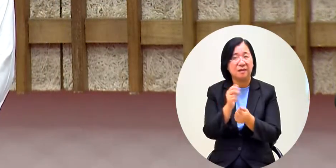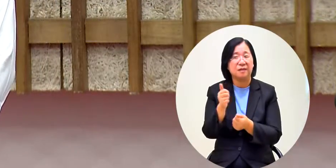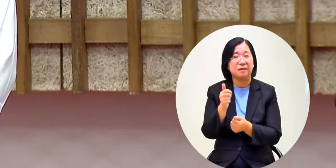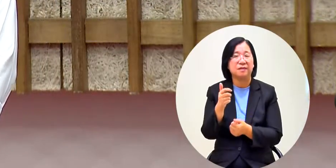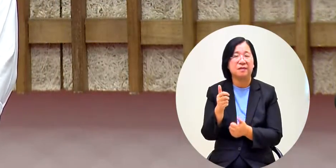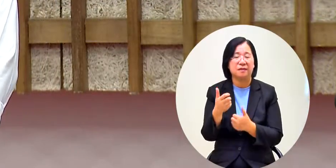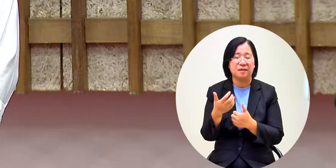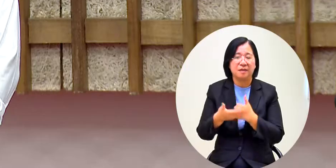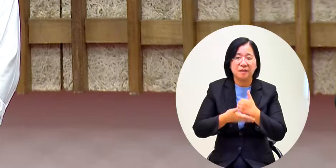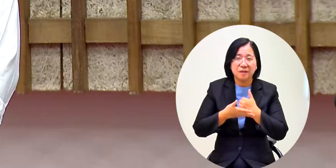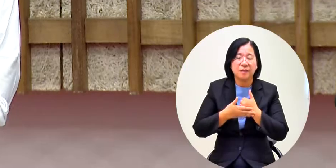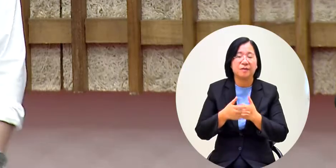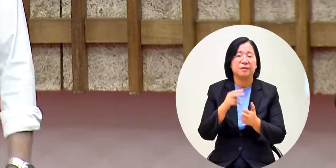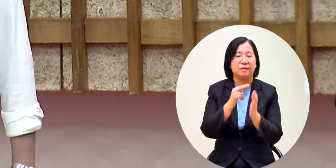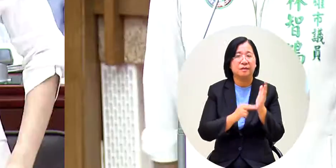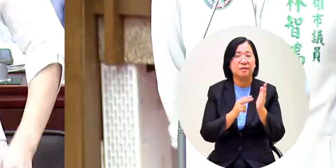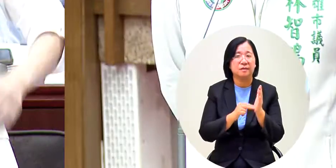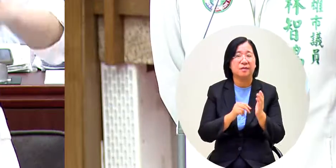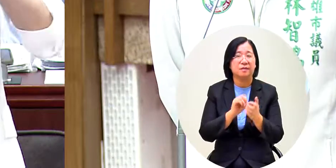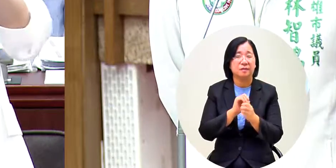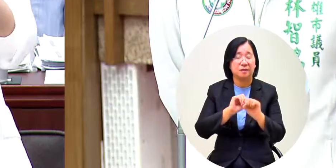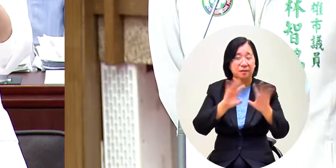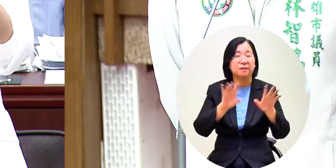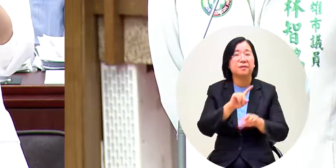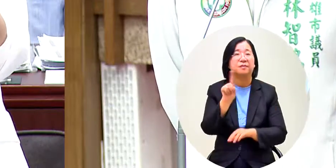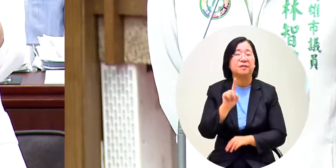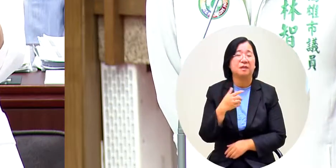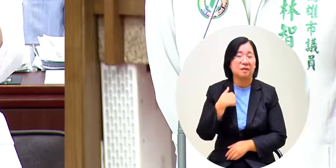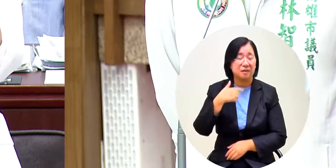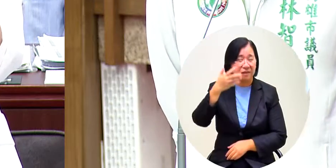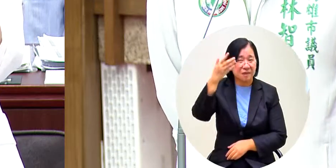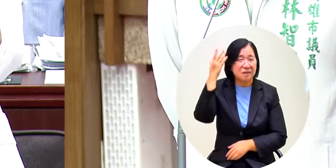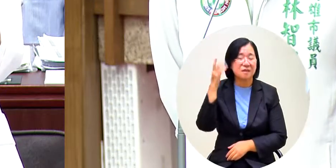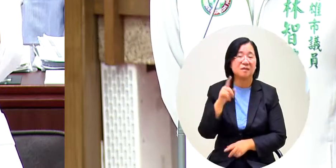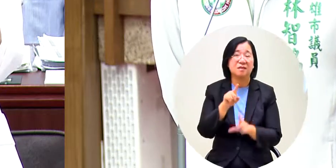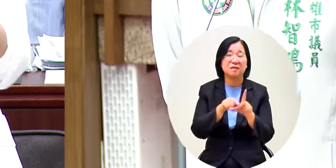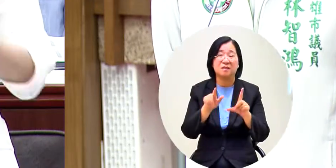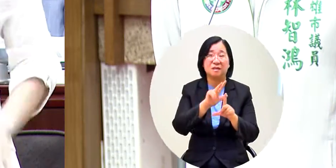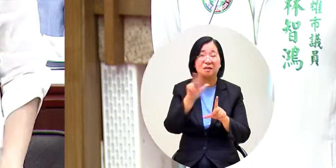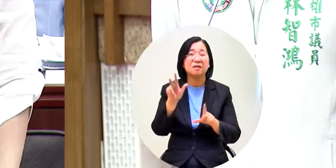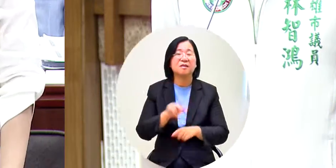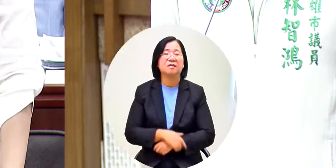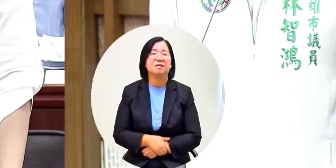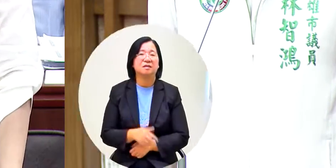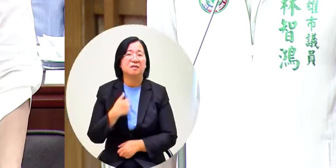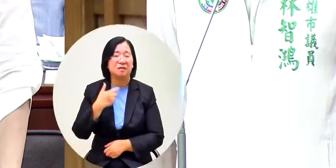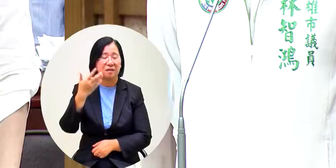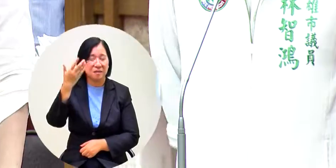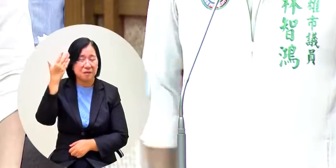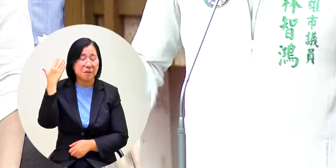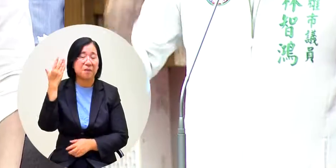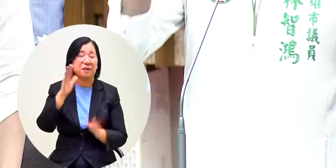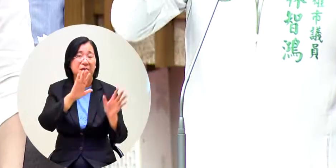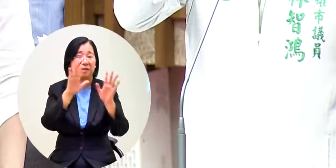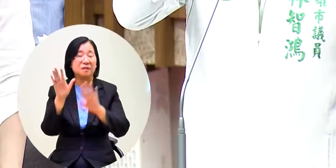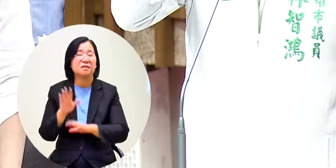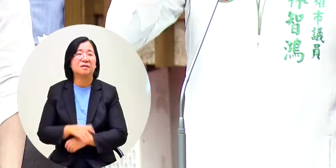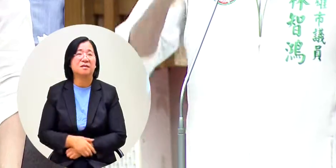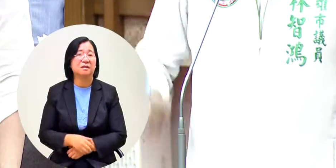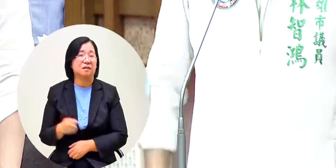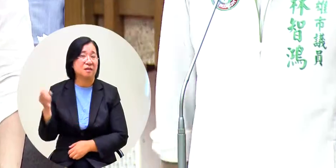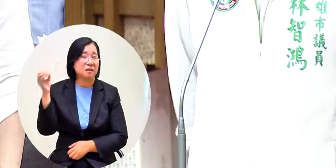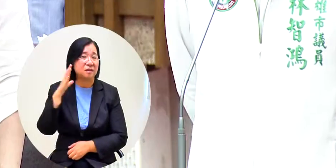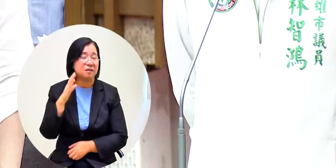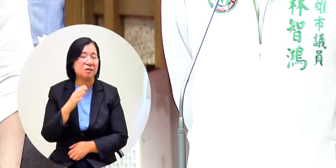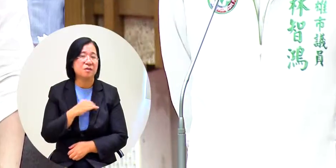励跟给我这样一个说明的时间呢。的确，在当年呢，那个角色、那个时空背景，听说有100对